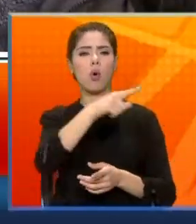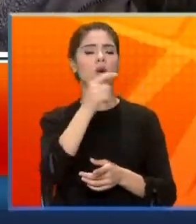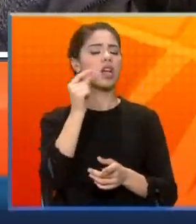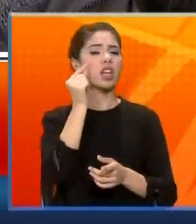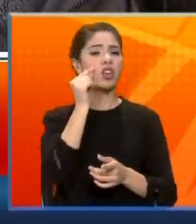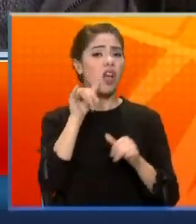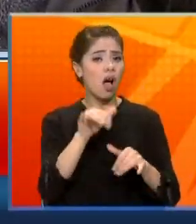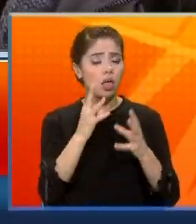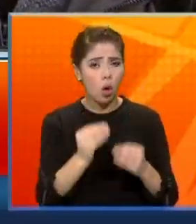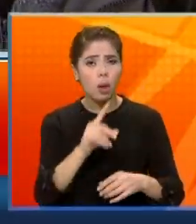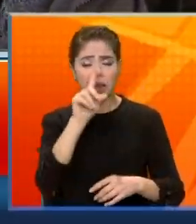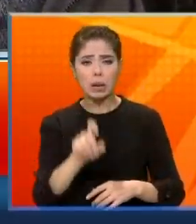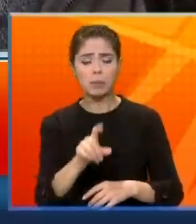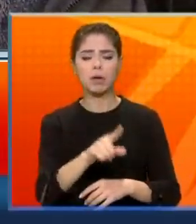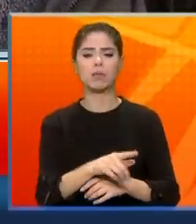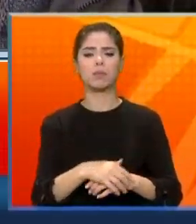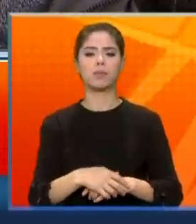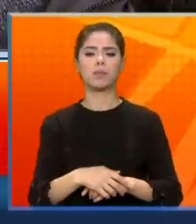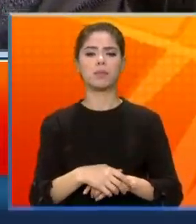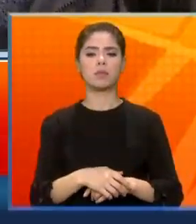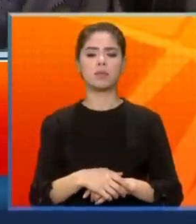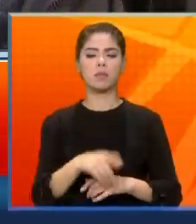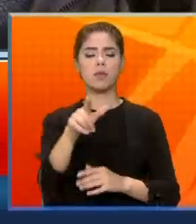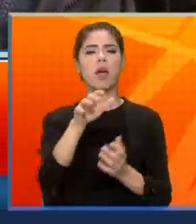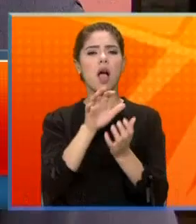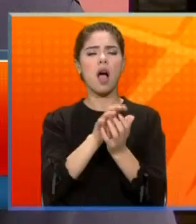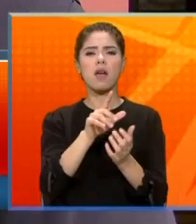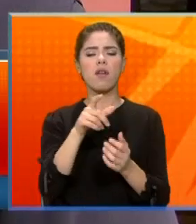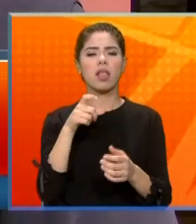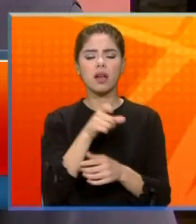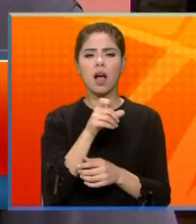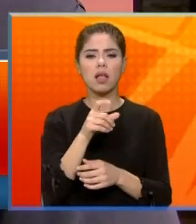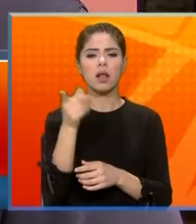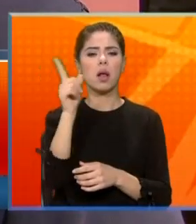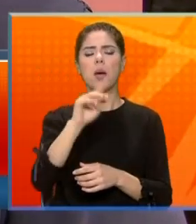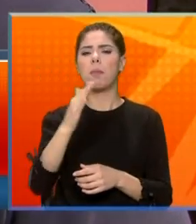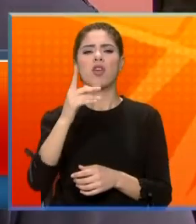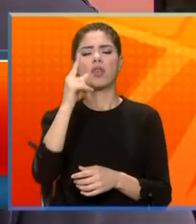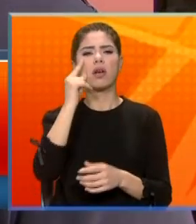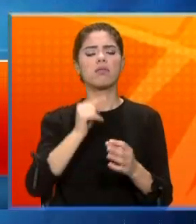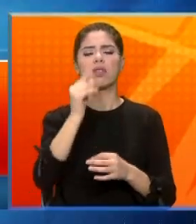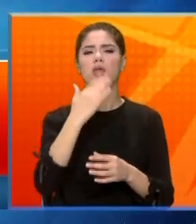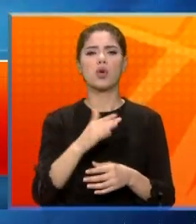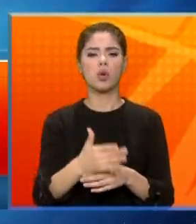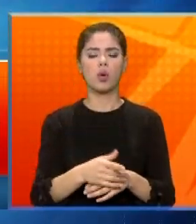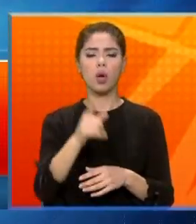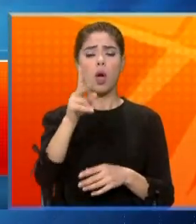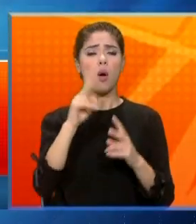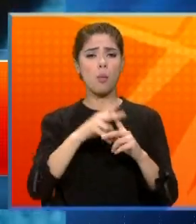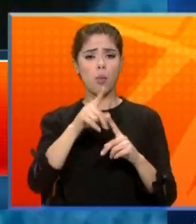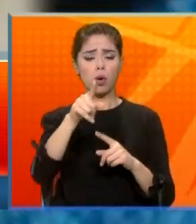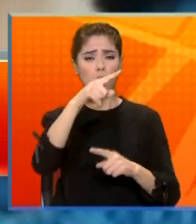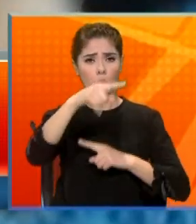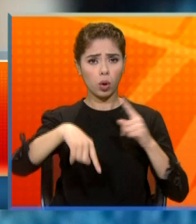Yenikent'te zannetmiyorum o kadar çok hayvan katili insan olacağını. Bana sorarsanız bence insafsızlık diyorum ben. Polisin